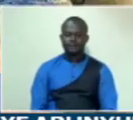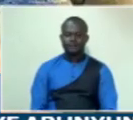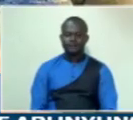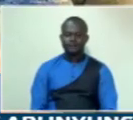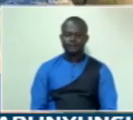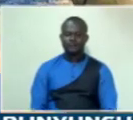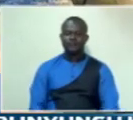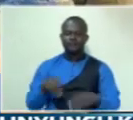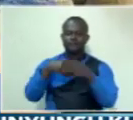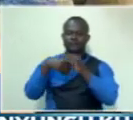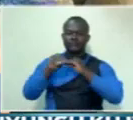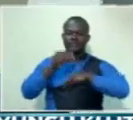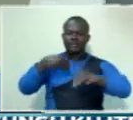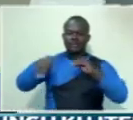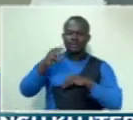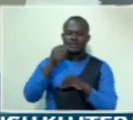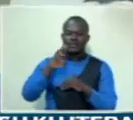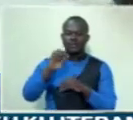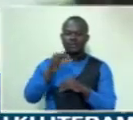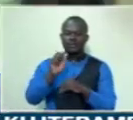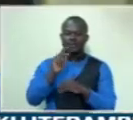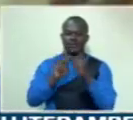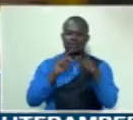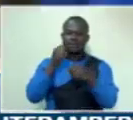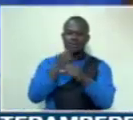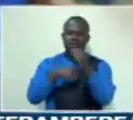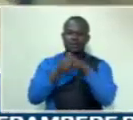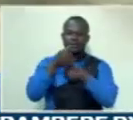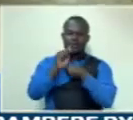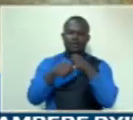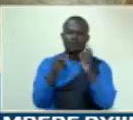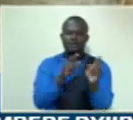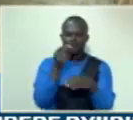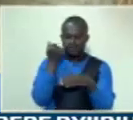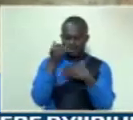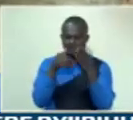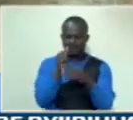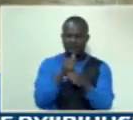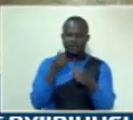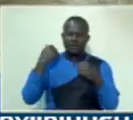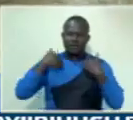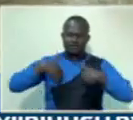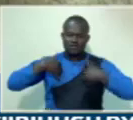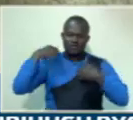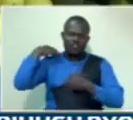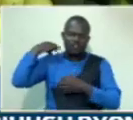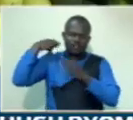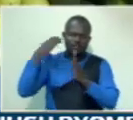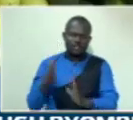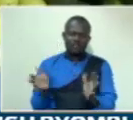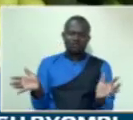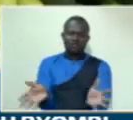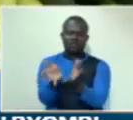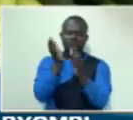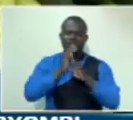Mu isoko rya Nyarugenge mu mujyi wa Kigali abantu bakomeje imirimo yabo isanzwe ari nako abakorera bushake b'urubyiruko